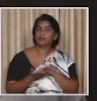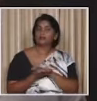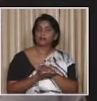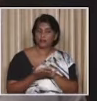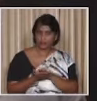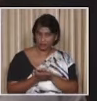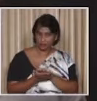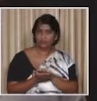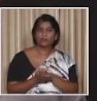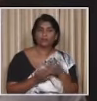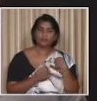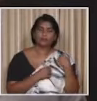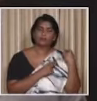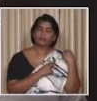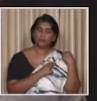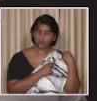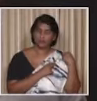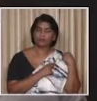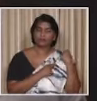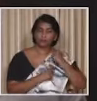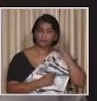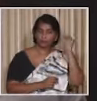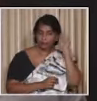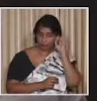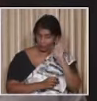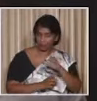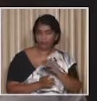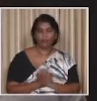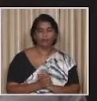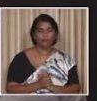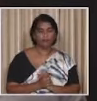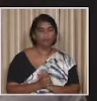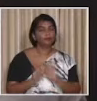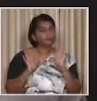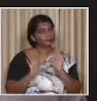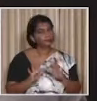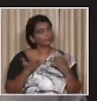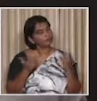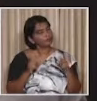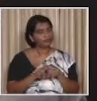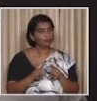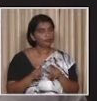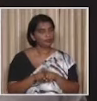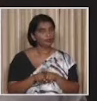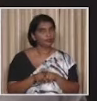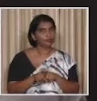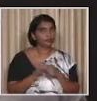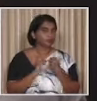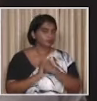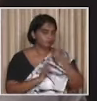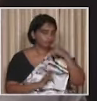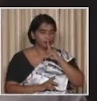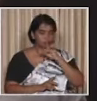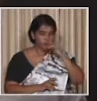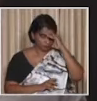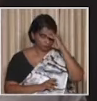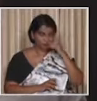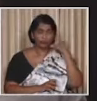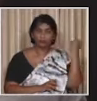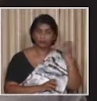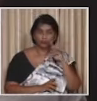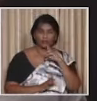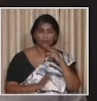කිරීම මගේ යුතුකමක්. ඒ කතාව අහගෙන හිටපු නිසා කෙසේ හෝ කමක් නැහැ. ගරු නියෝජ්‍ය කතානායකතුමනි කතා